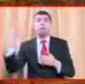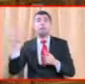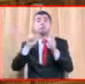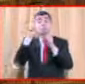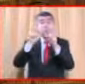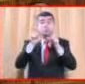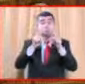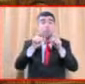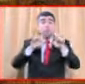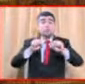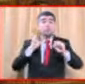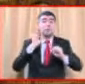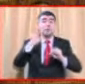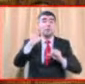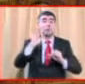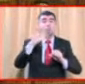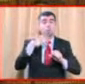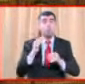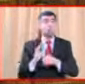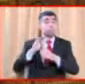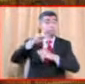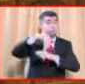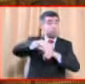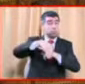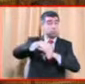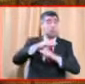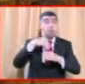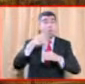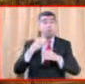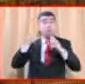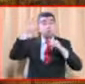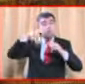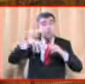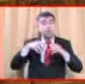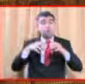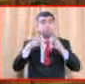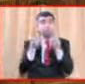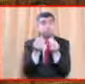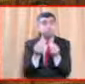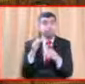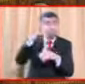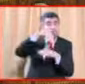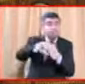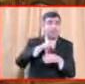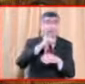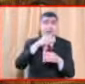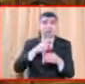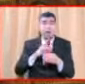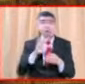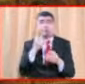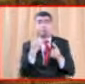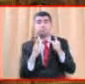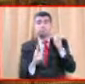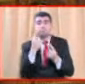خلفها وذكرت والتي أتت على ممتلكات ومنازل مجموعة من السكان المعوزين حوالي 70